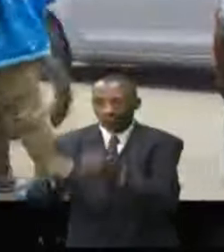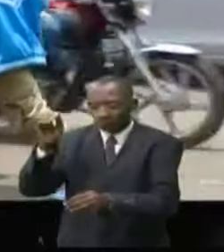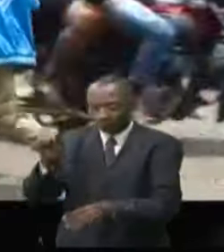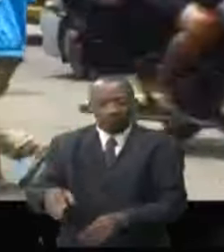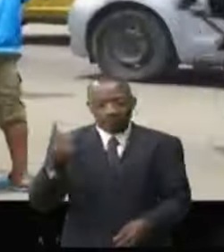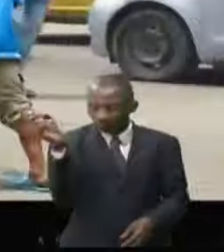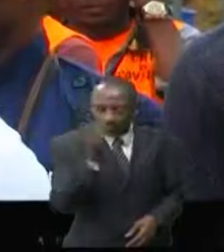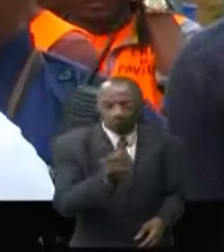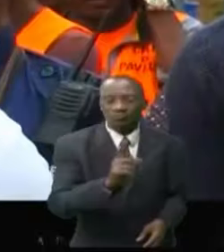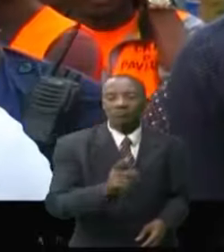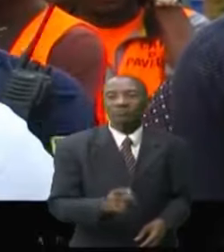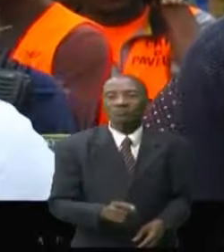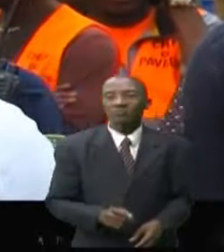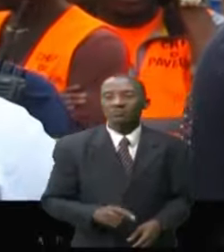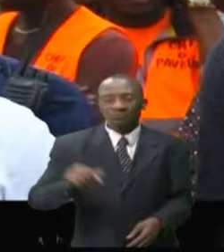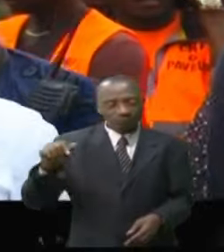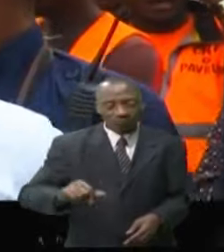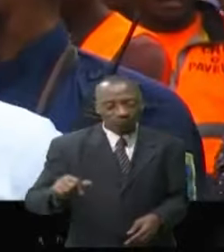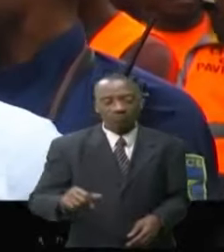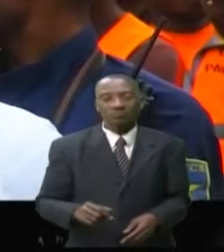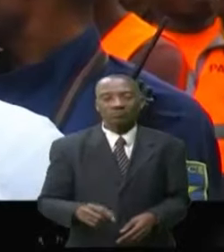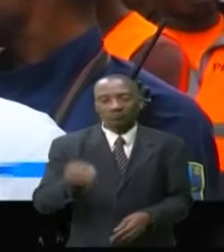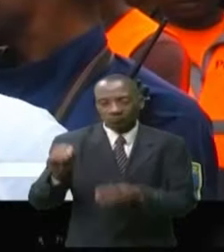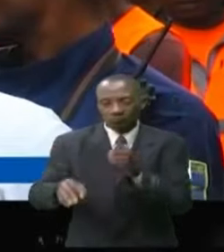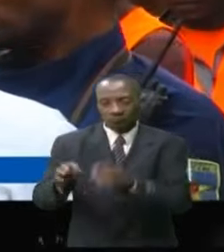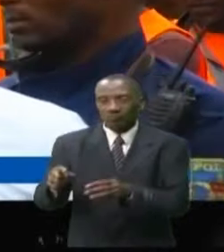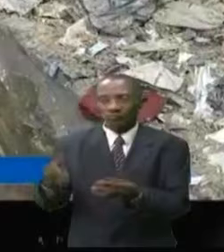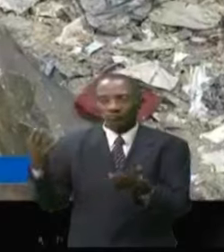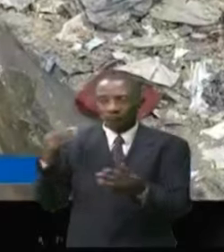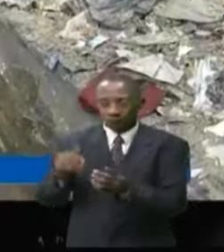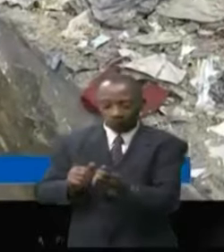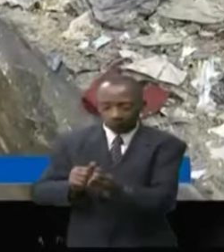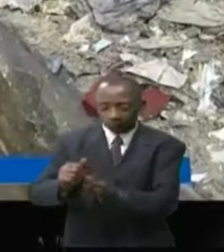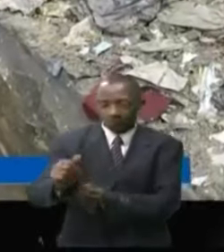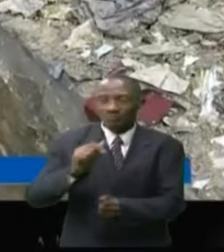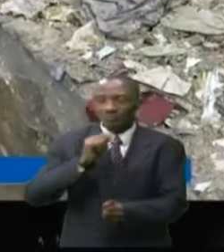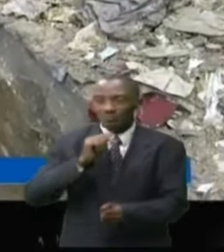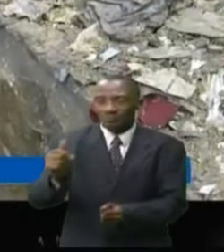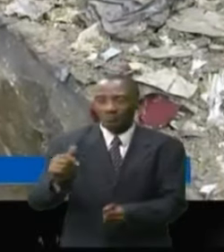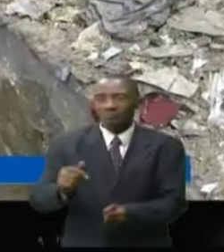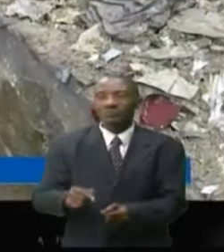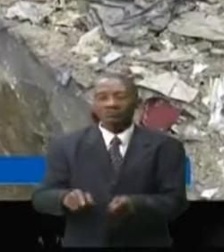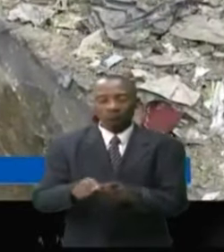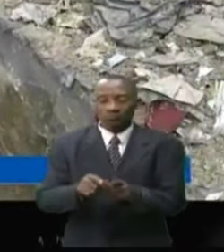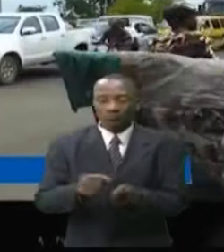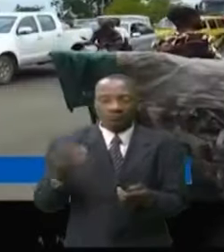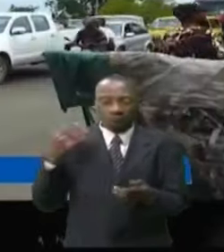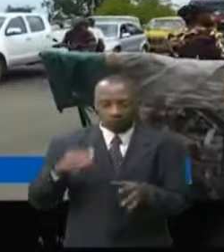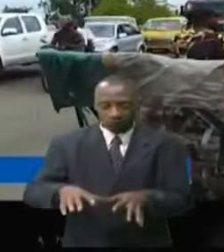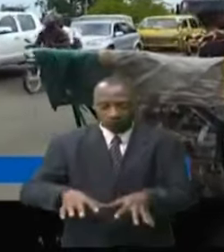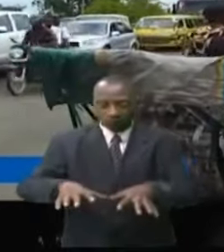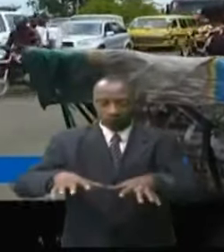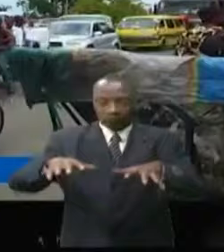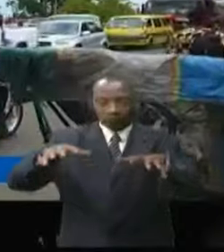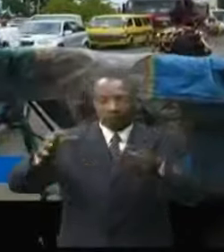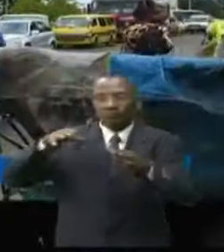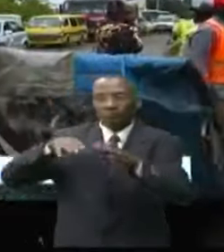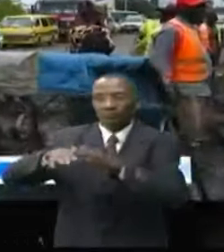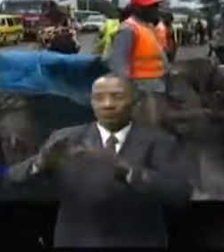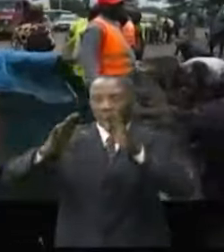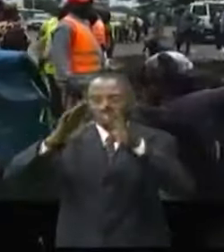le bourcomestre de Ngaliema annonce une série de descentes pour péréniser cette action environnementale